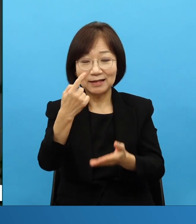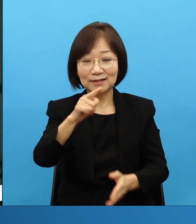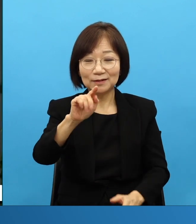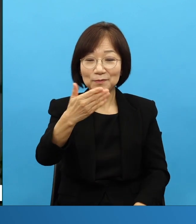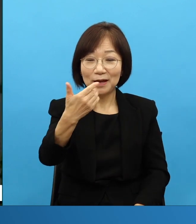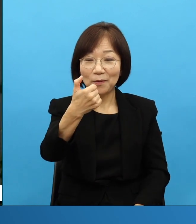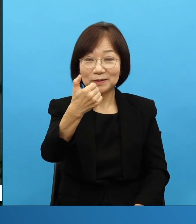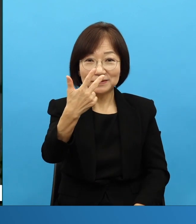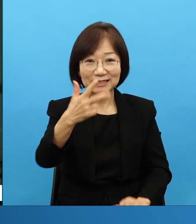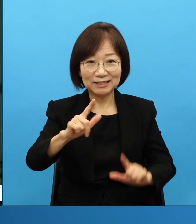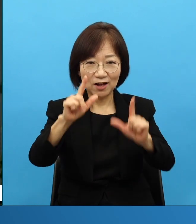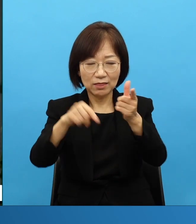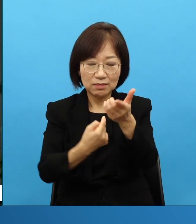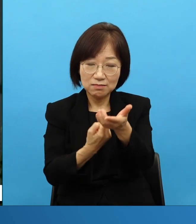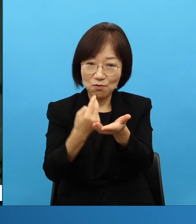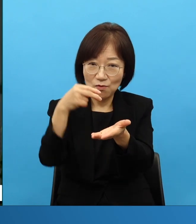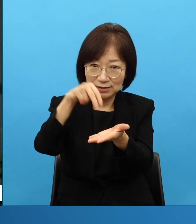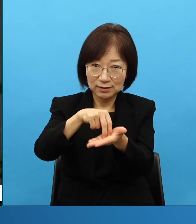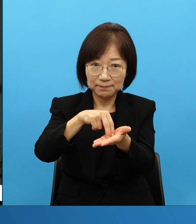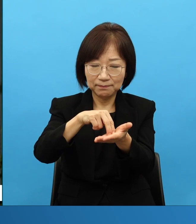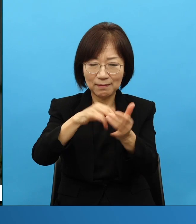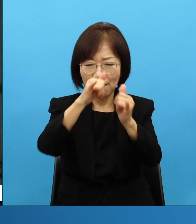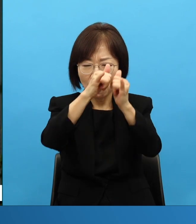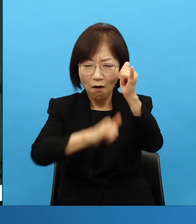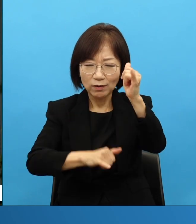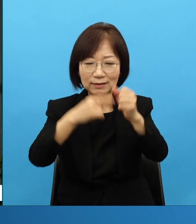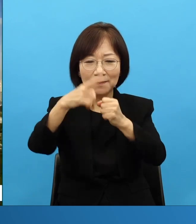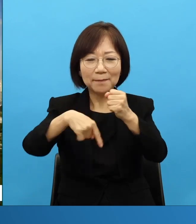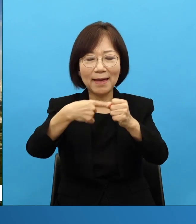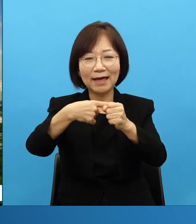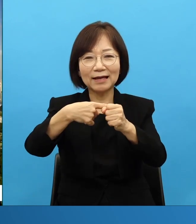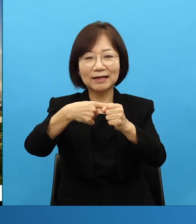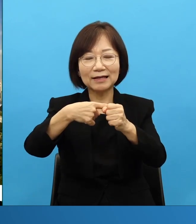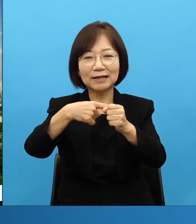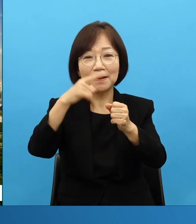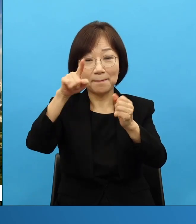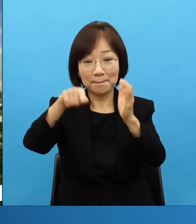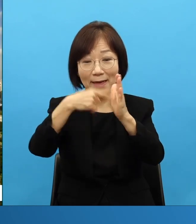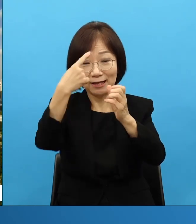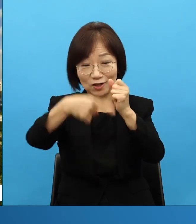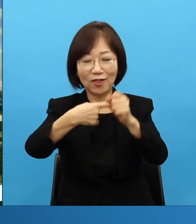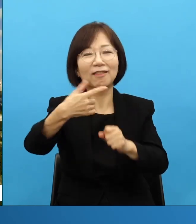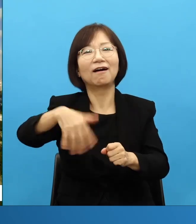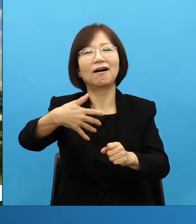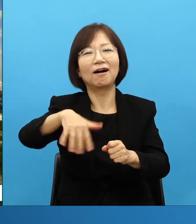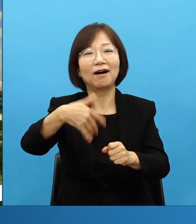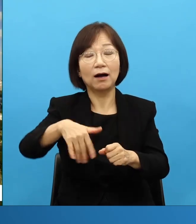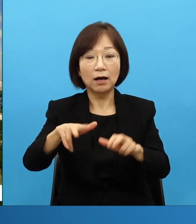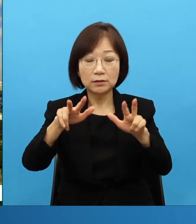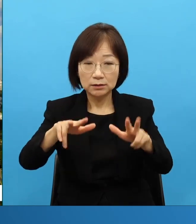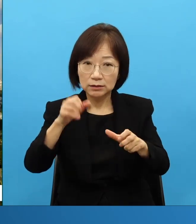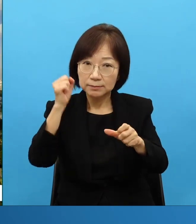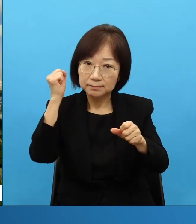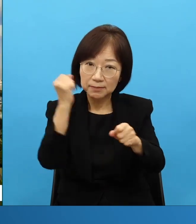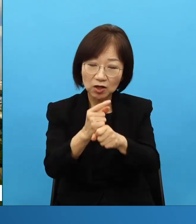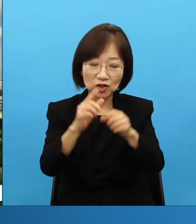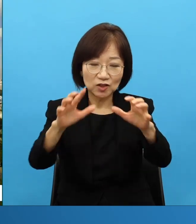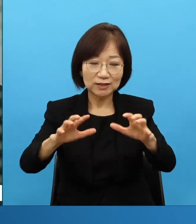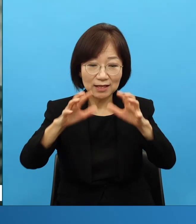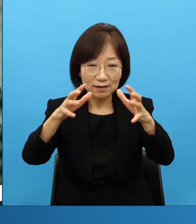1957년에 독립해서 역사가 100년도 되지 않았어. 그런데 지금은 세계 10위 안에 드는 경제